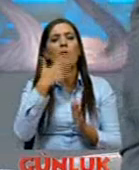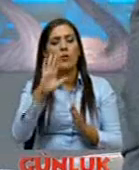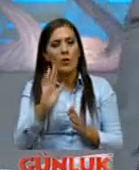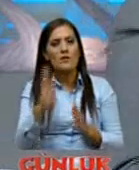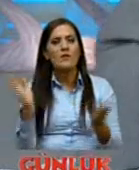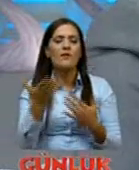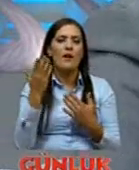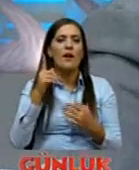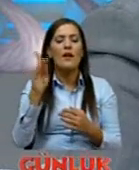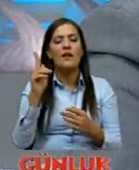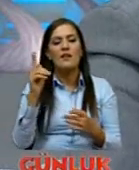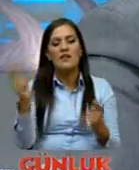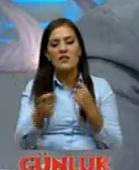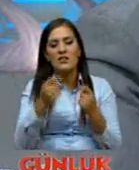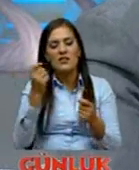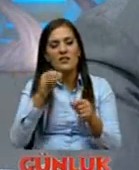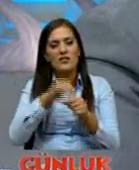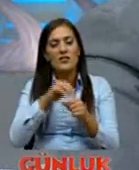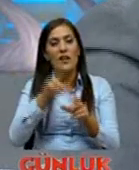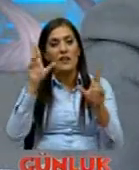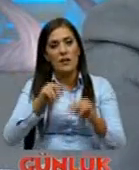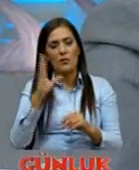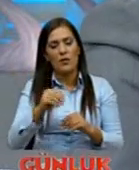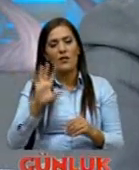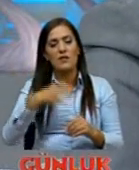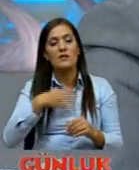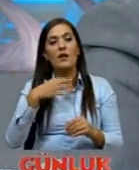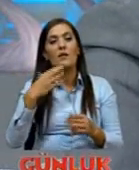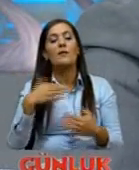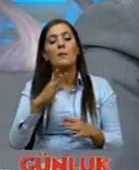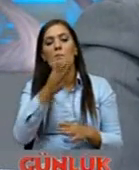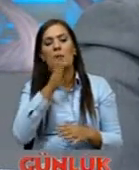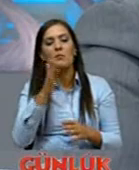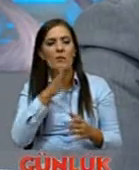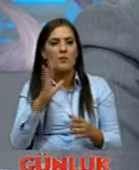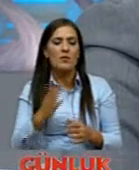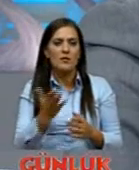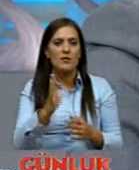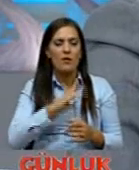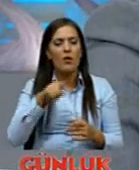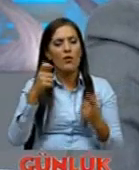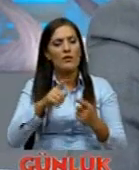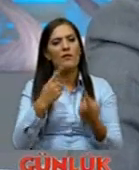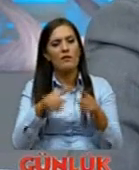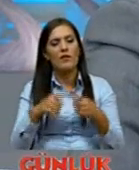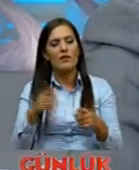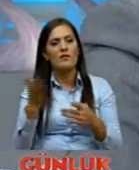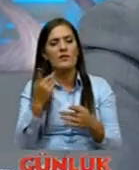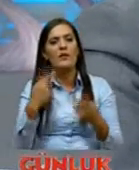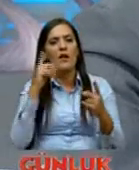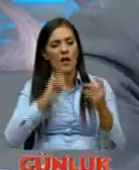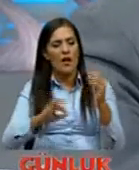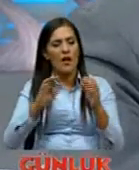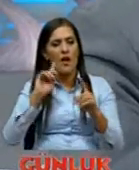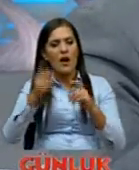işte işinde tam manasıyla vasfı da yoksa orada değişik şeyler aranabilir. Veya